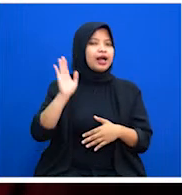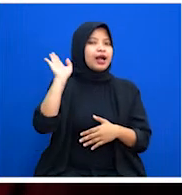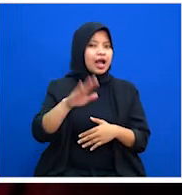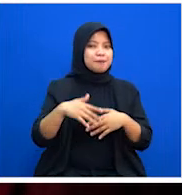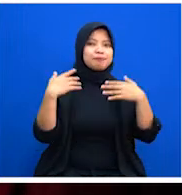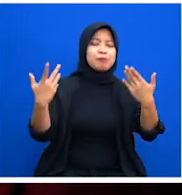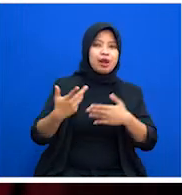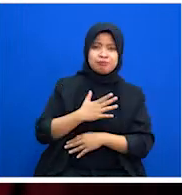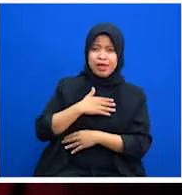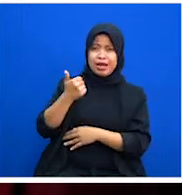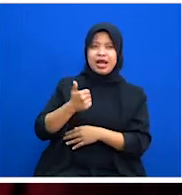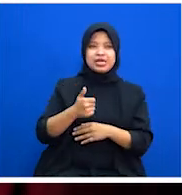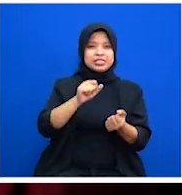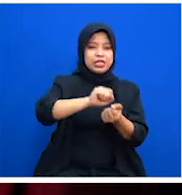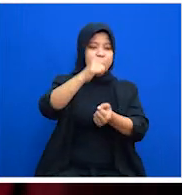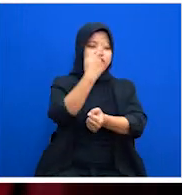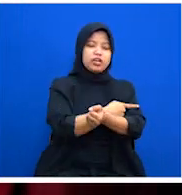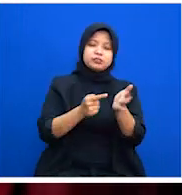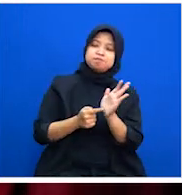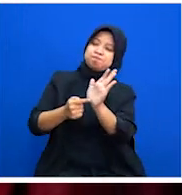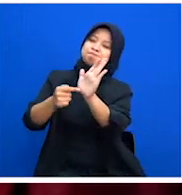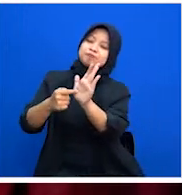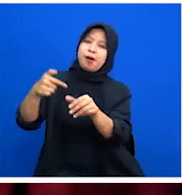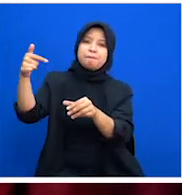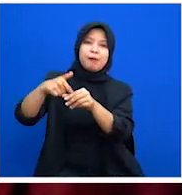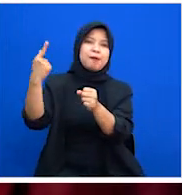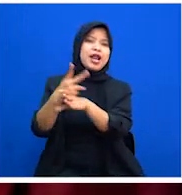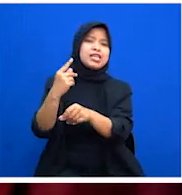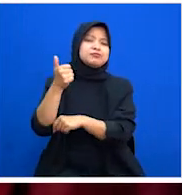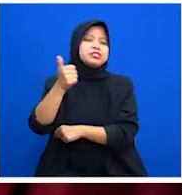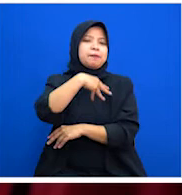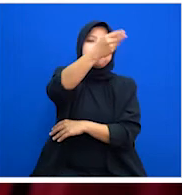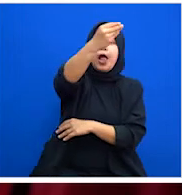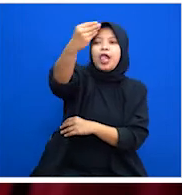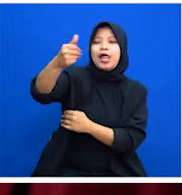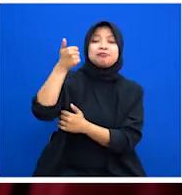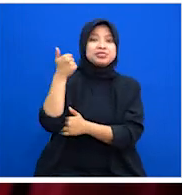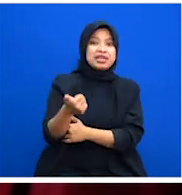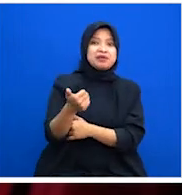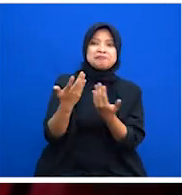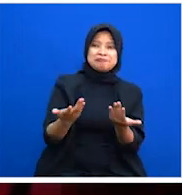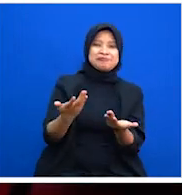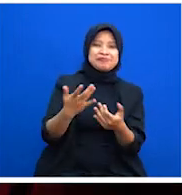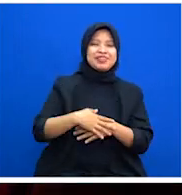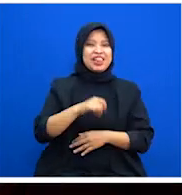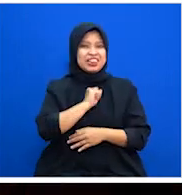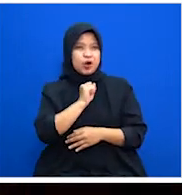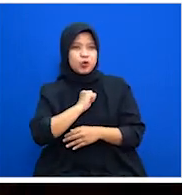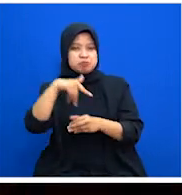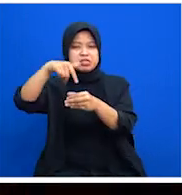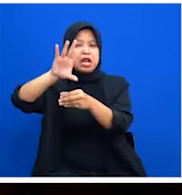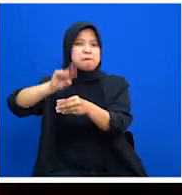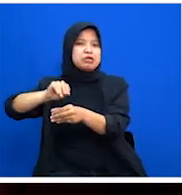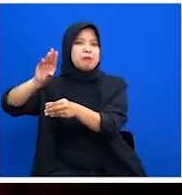juara enak banget kita bisa download BBM gratis kita bisa keliling ke mana-mana aja takut kehabisan